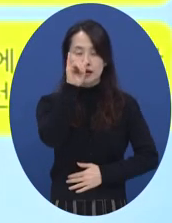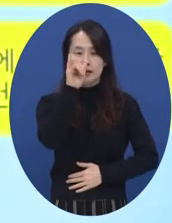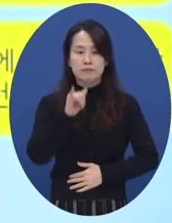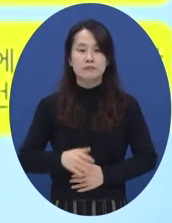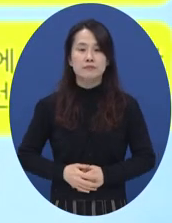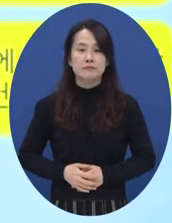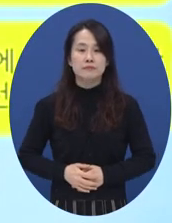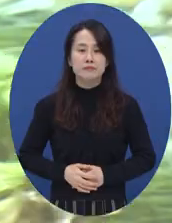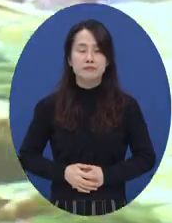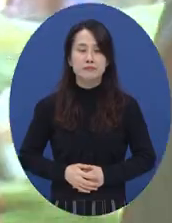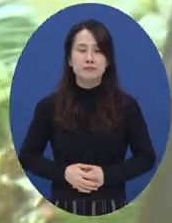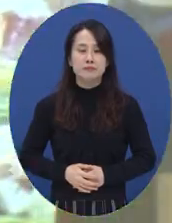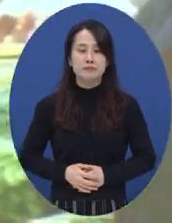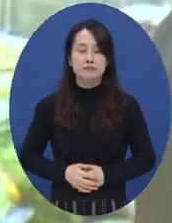됩니다